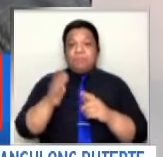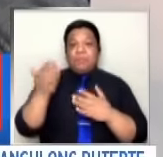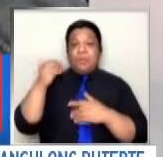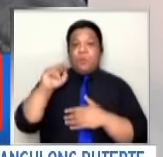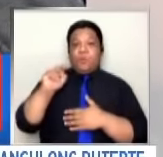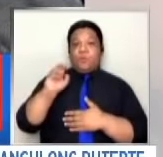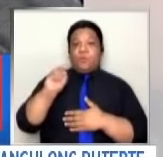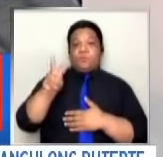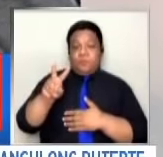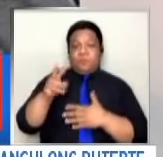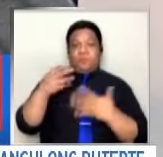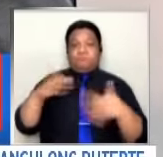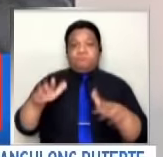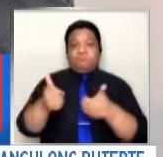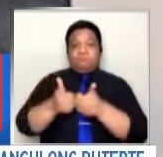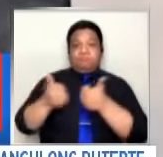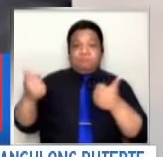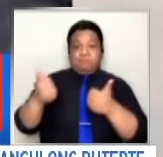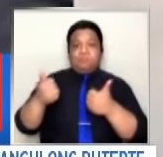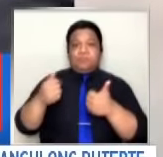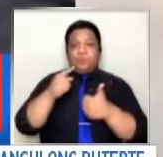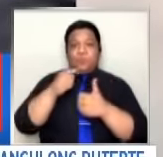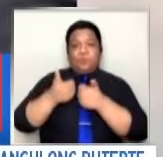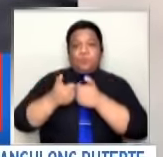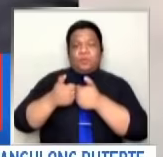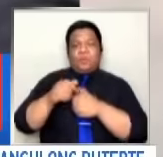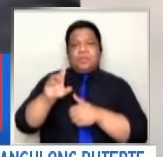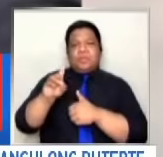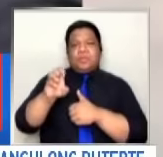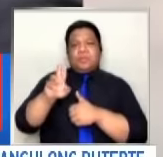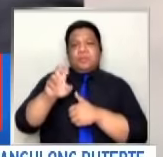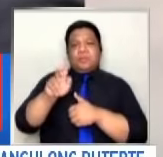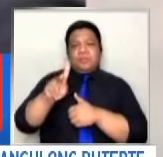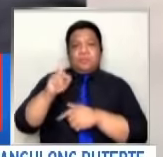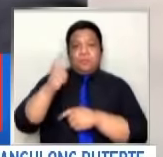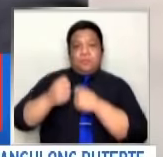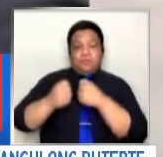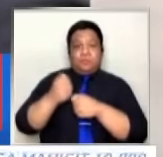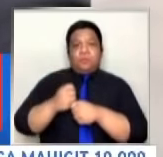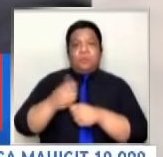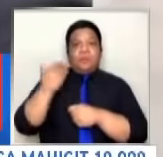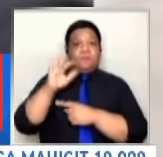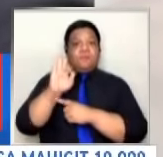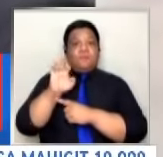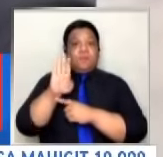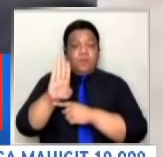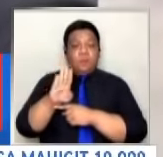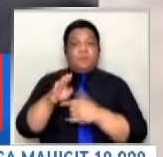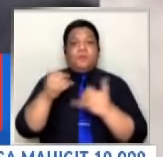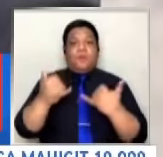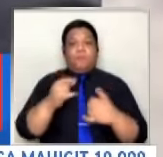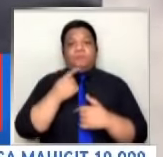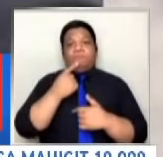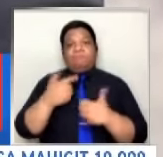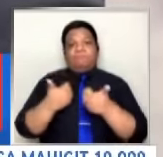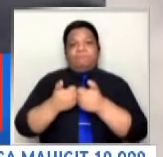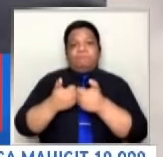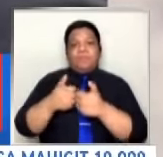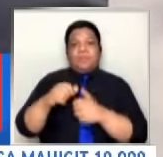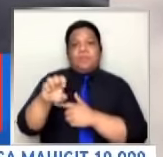at boyfriend for one year na si Derek Ramsey. Nitong Pebrero, umamin si Derek na karelasyon na niya si Ellen